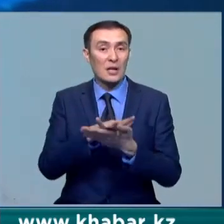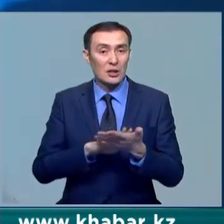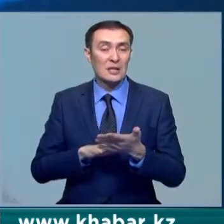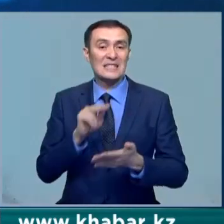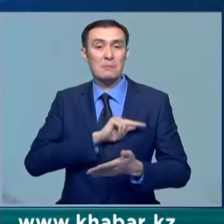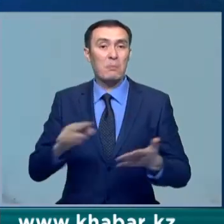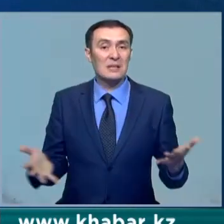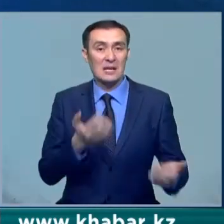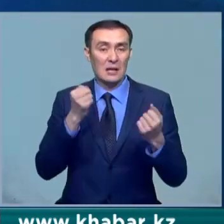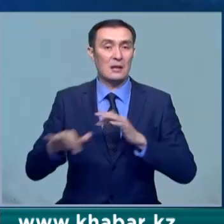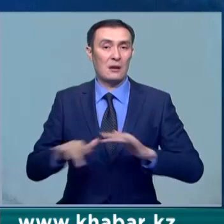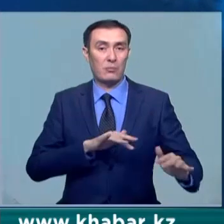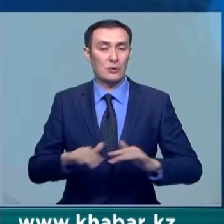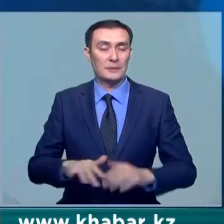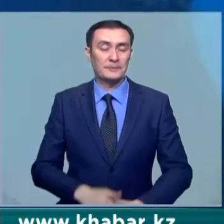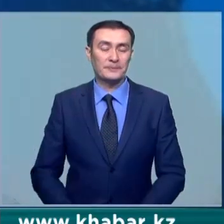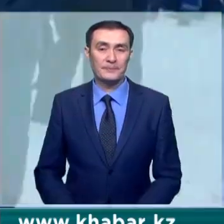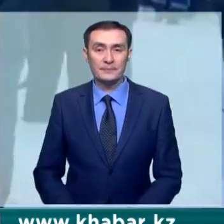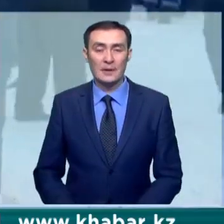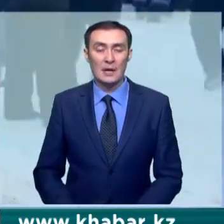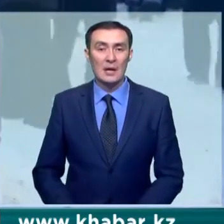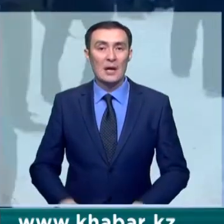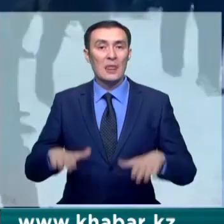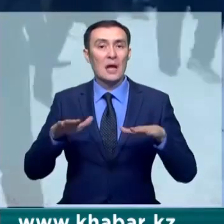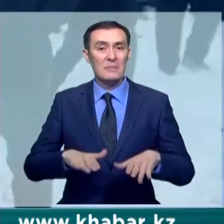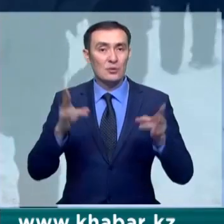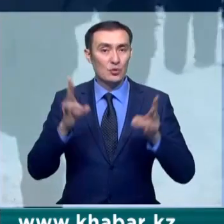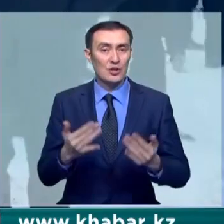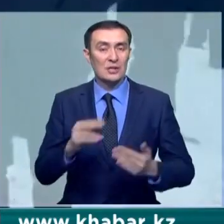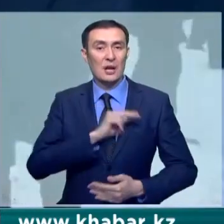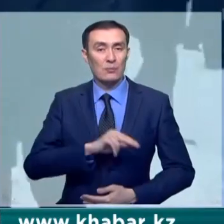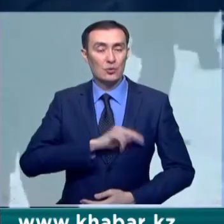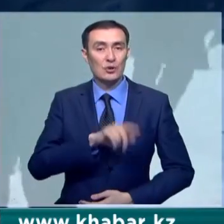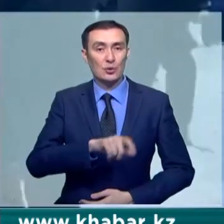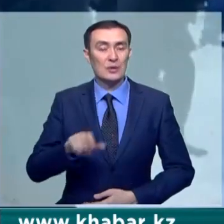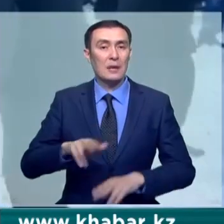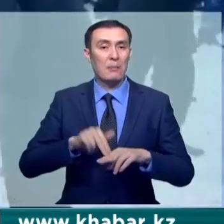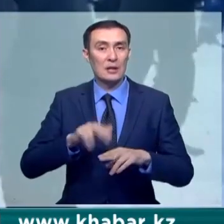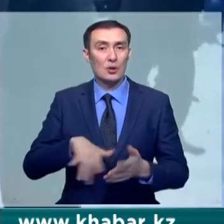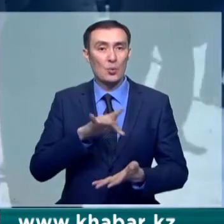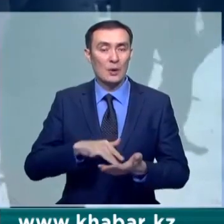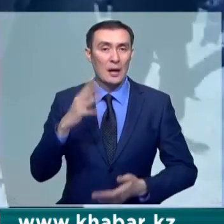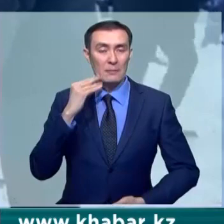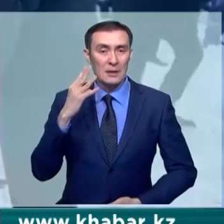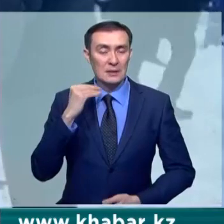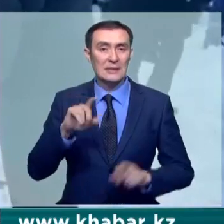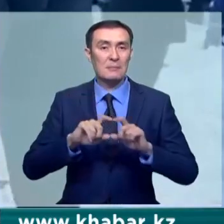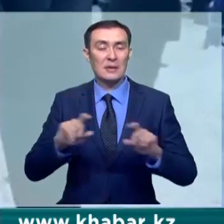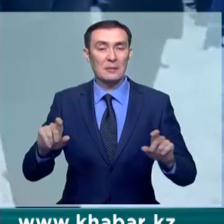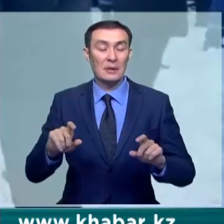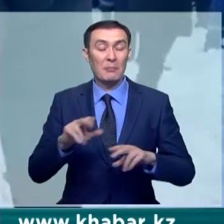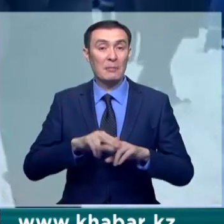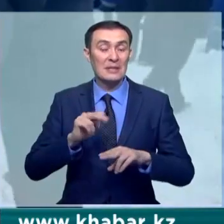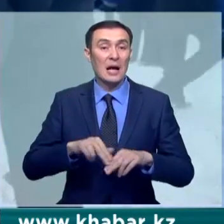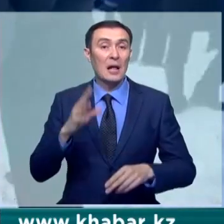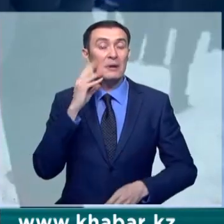продолжаются спасательные работы. На месте работают сотрудники полиции города Алматы, департамента полиции